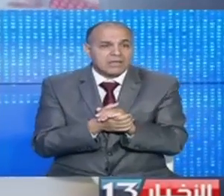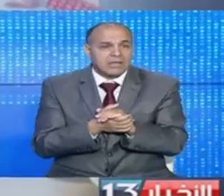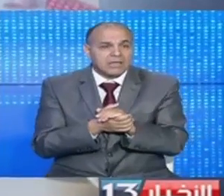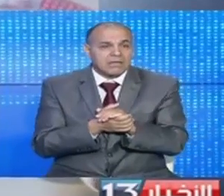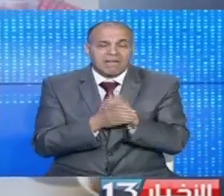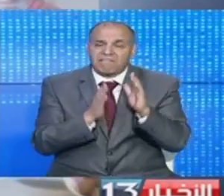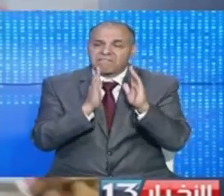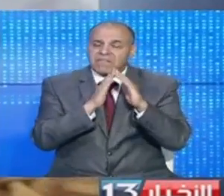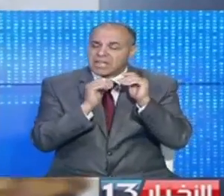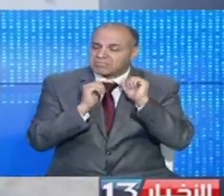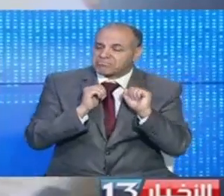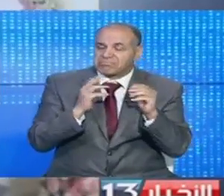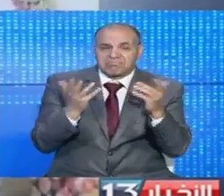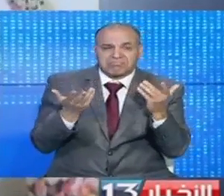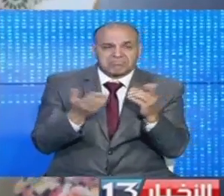راس الدار ولا الحاجة